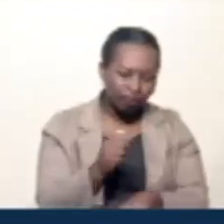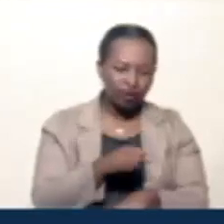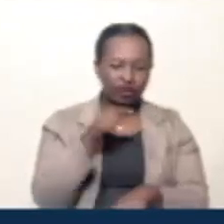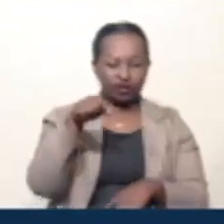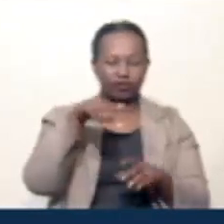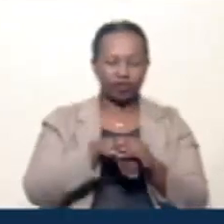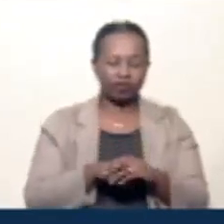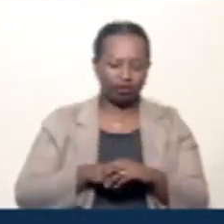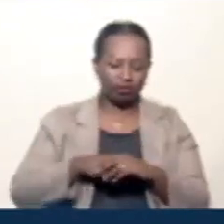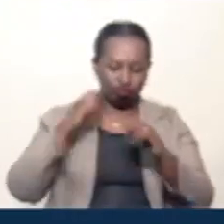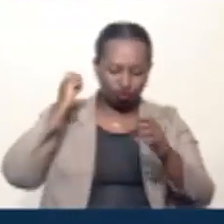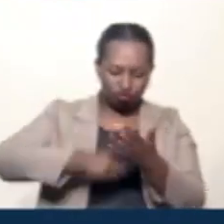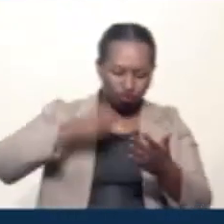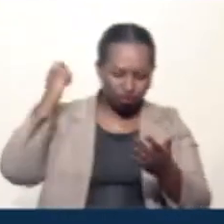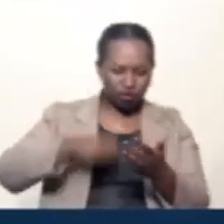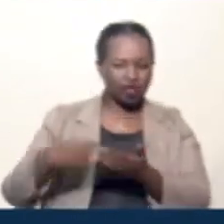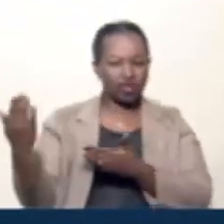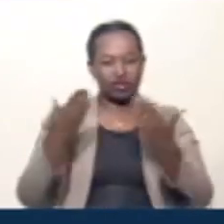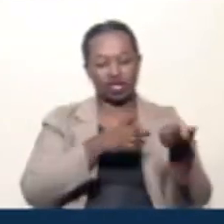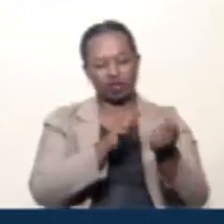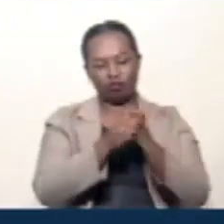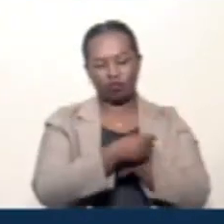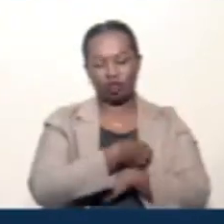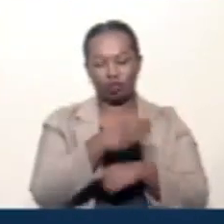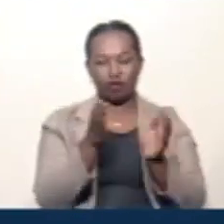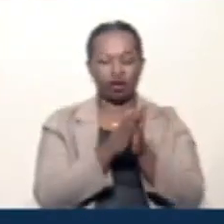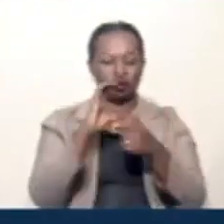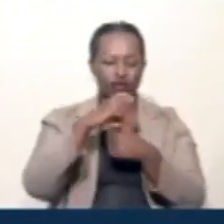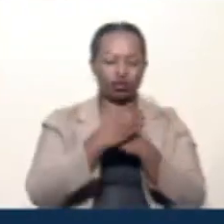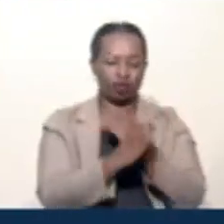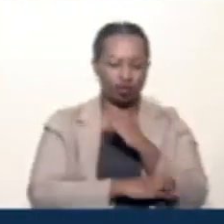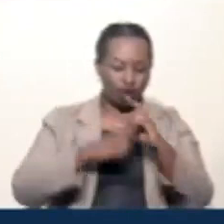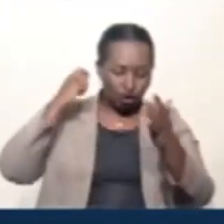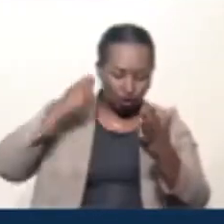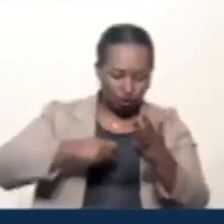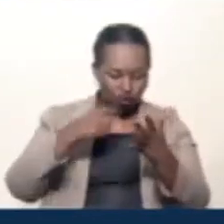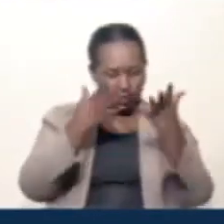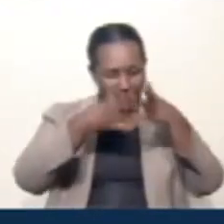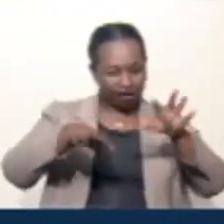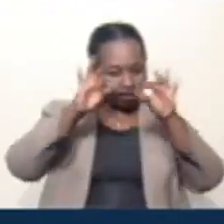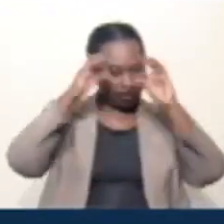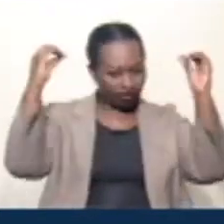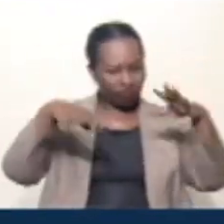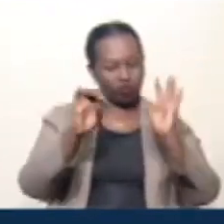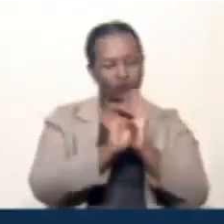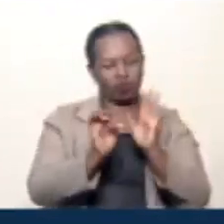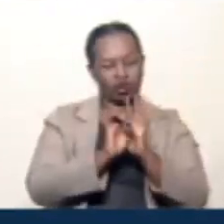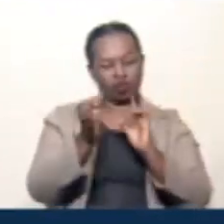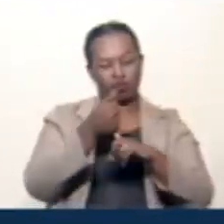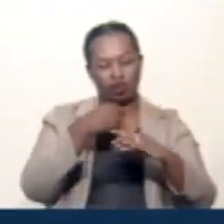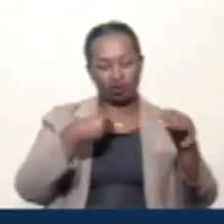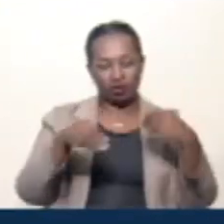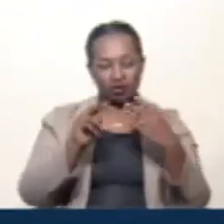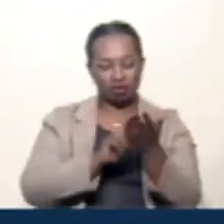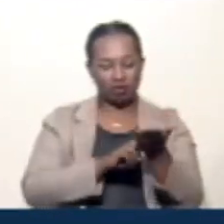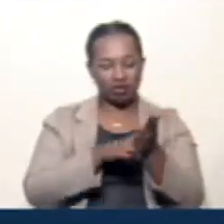ubucuzi bwazanye impinduka mu bukungu, umuco na politiki by'igihugu. Uretse kuba ubucuzi bwaragize umumaro ugaragara nko gutuma haboneka ibikoresho byifashishwaga